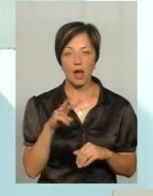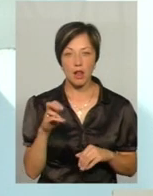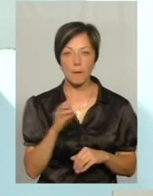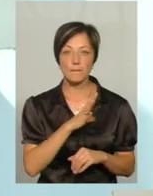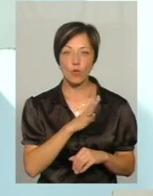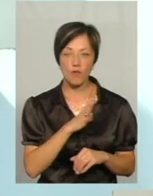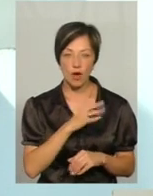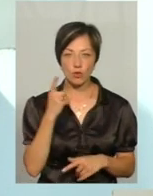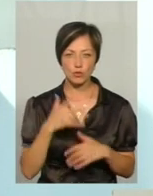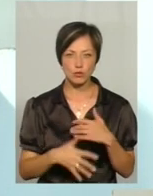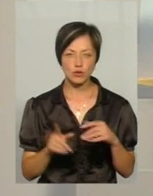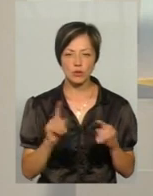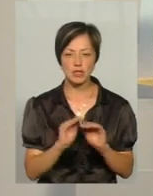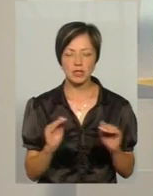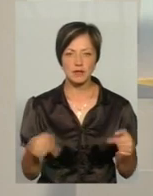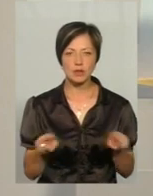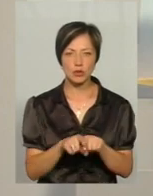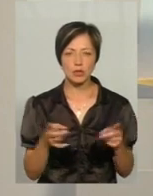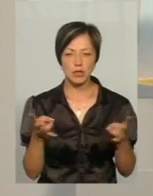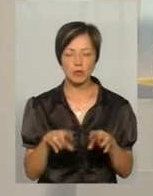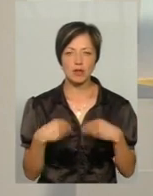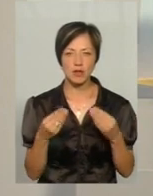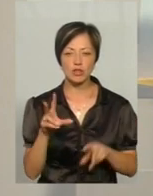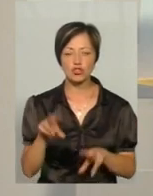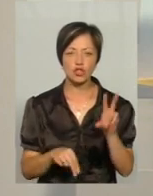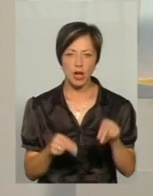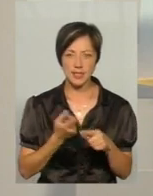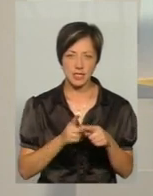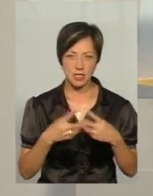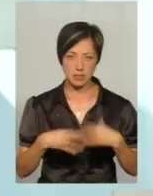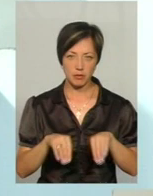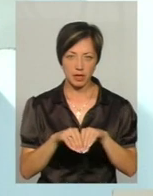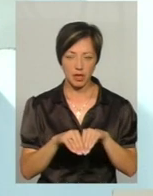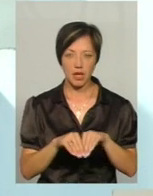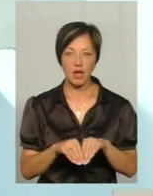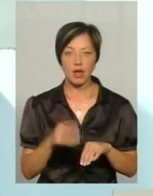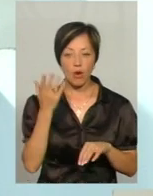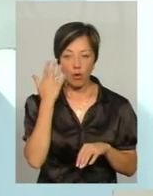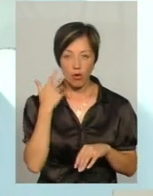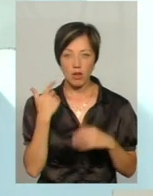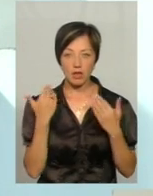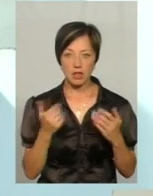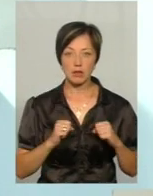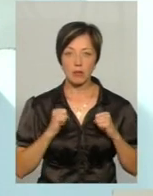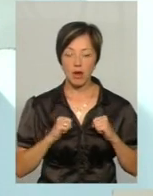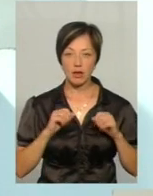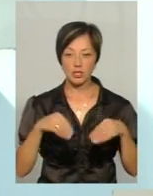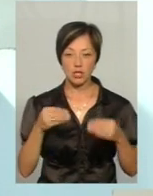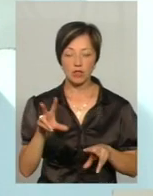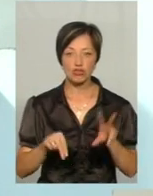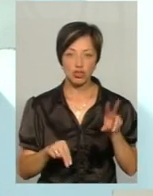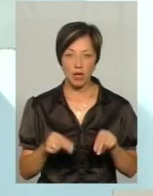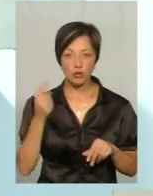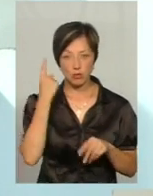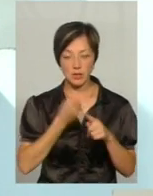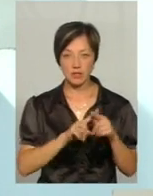буває, розумієте, що дітей все одно треба давати шанс якісь цієї сім'ї. І саме от коли намагаєшся дати шанс, я думаю, що